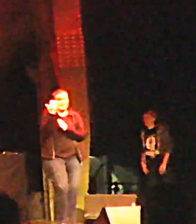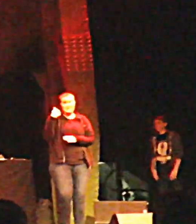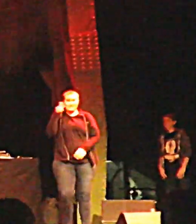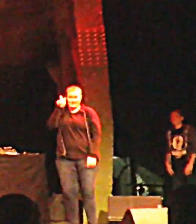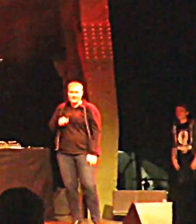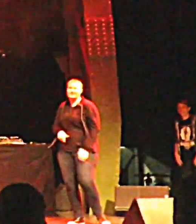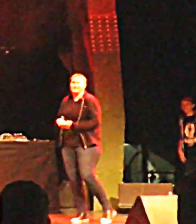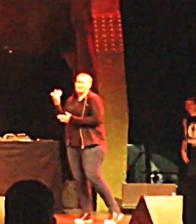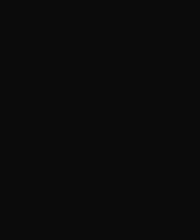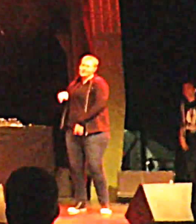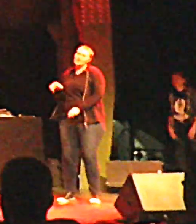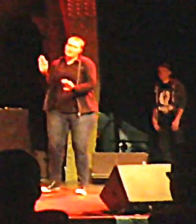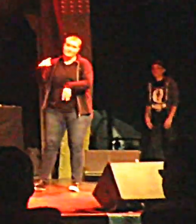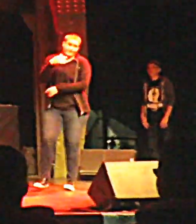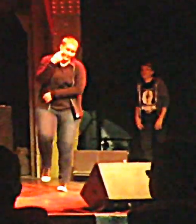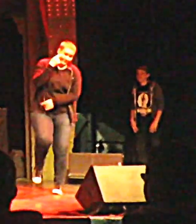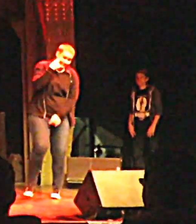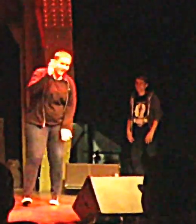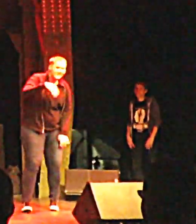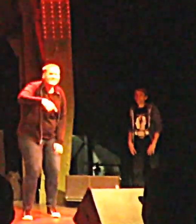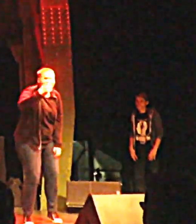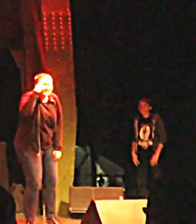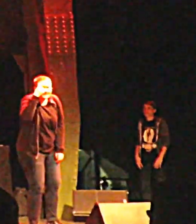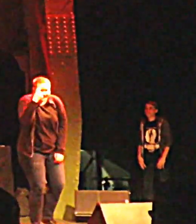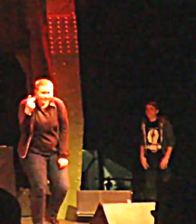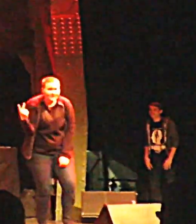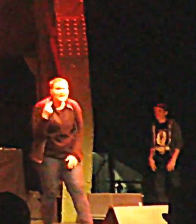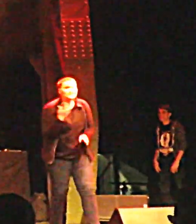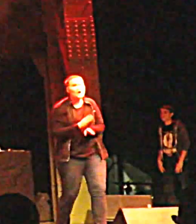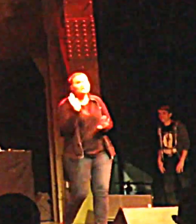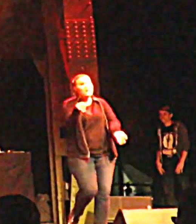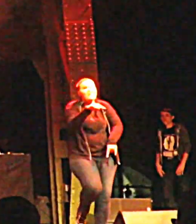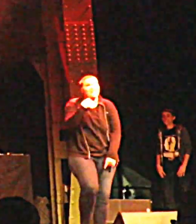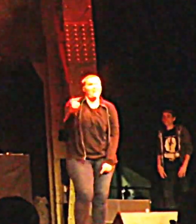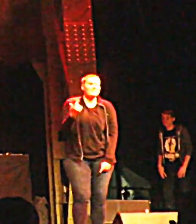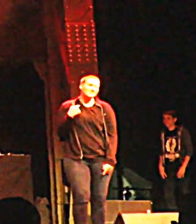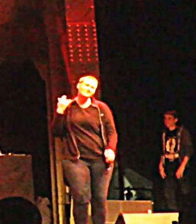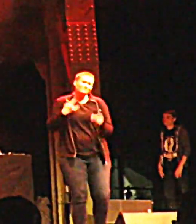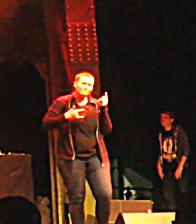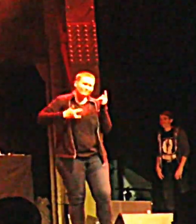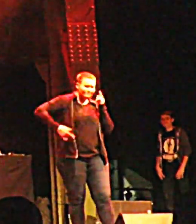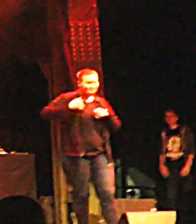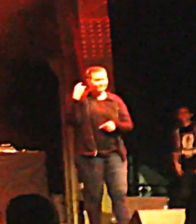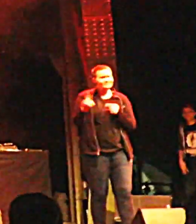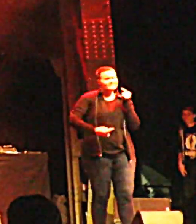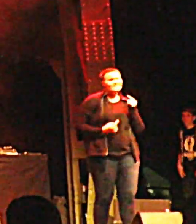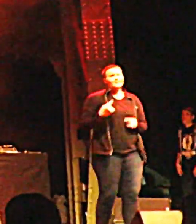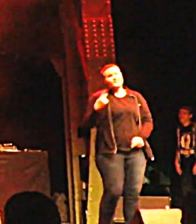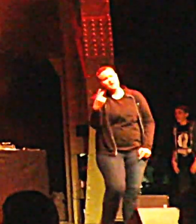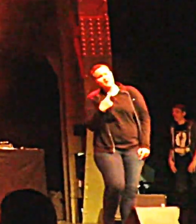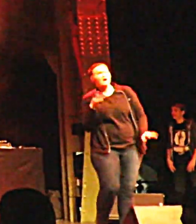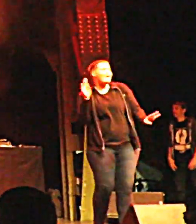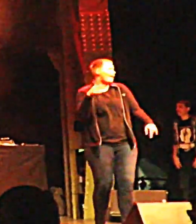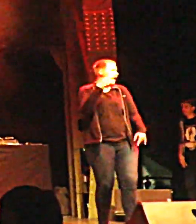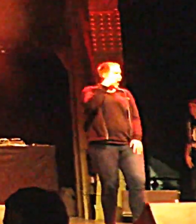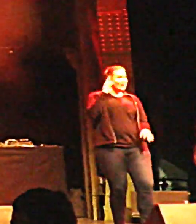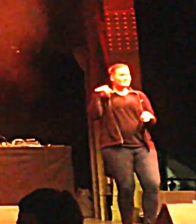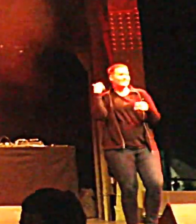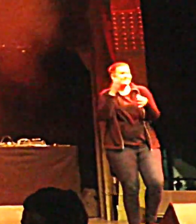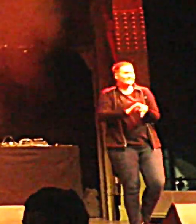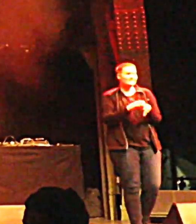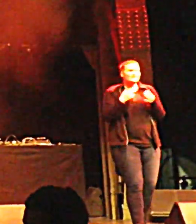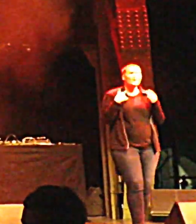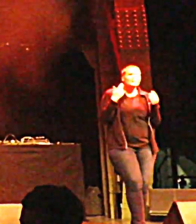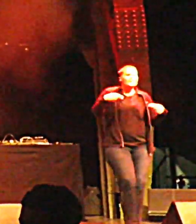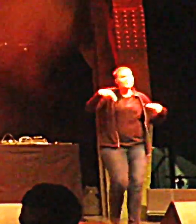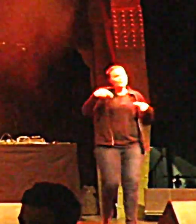Newcomer? Nein, ist ein schlechter Biss. DJ Freaky B und ich, wir sind nicht neu im Piss. Digga! Wir sind von uns cool. Ein bisschen back in